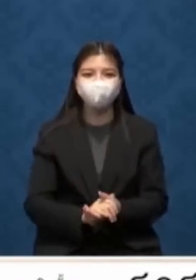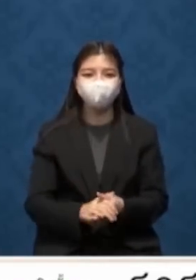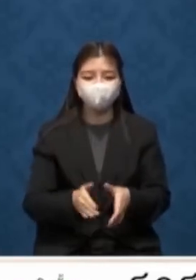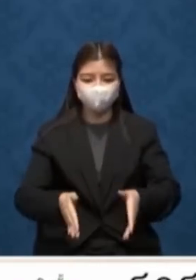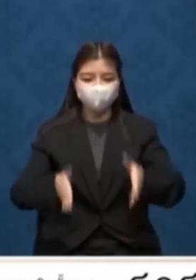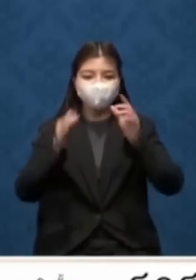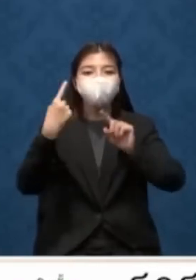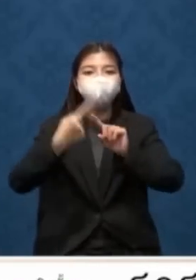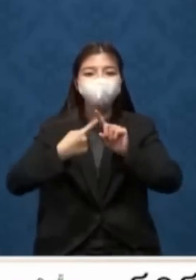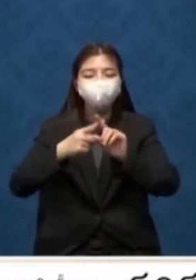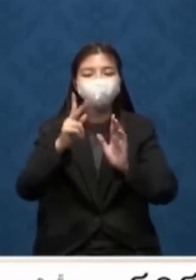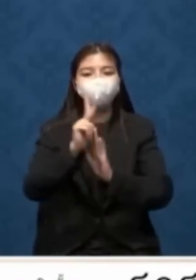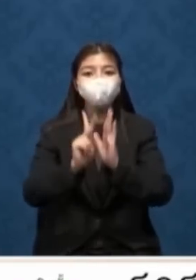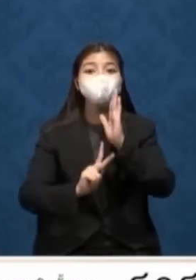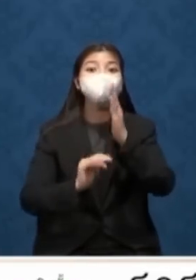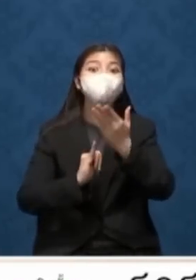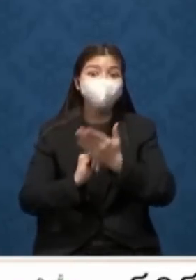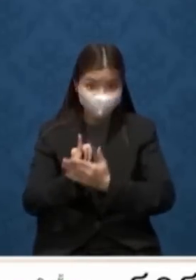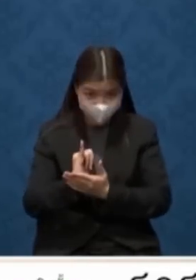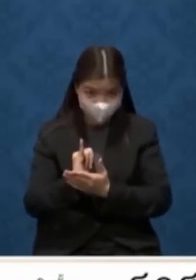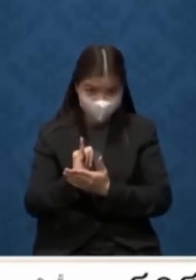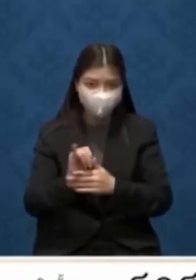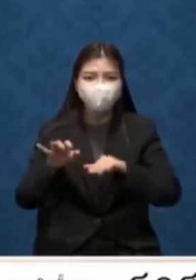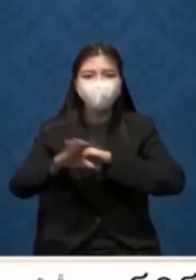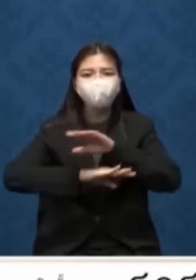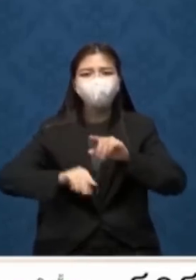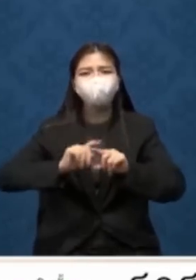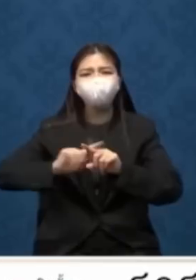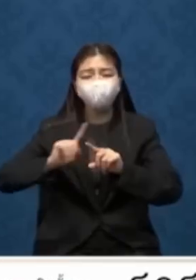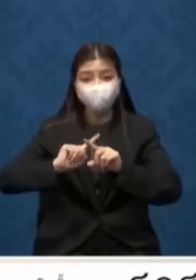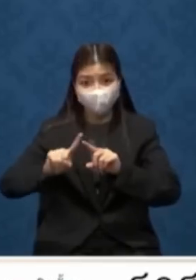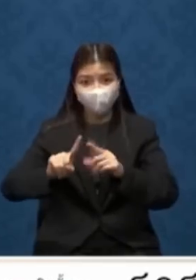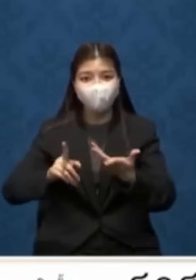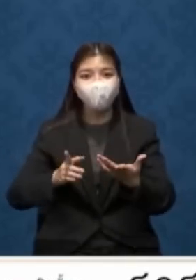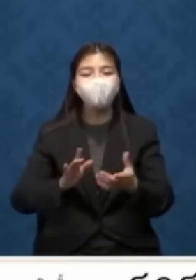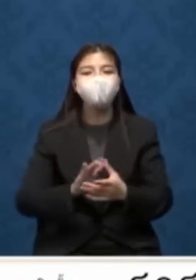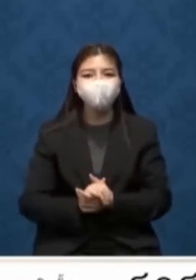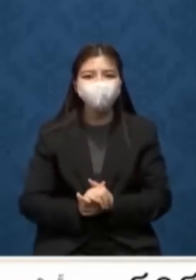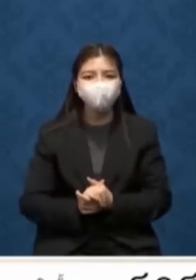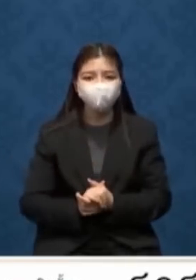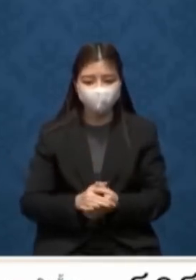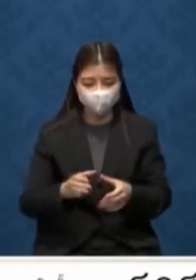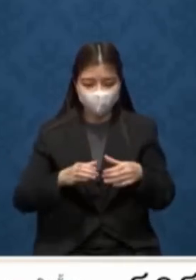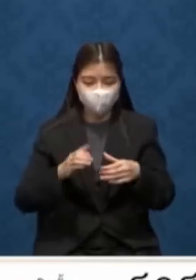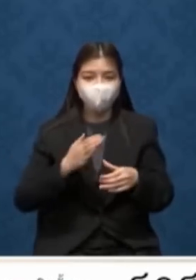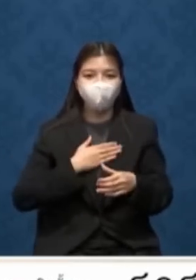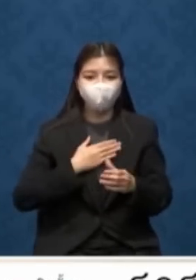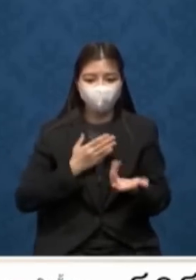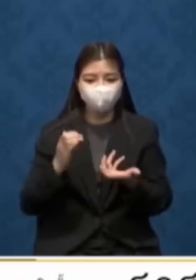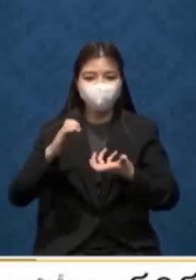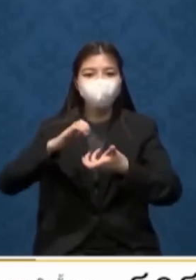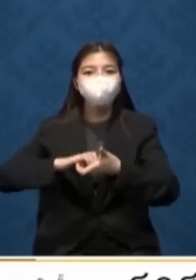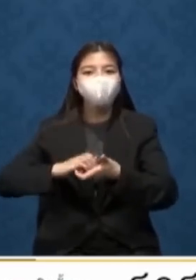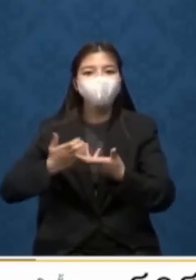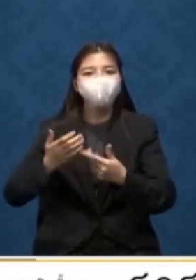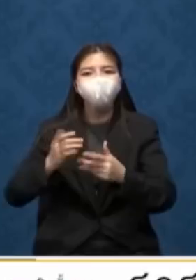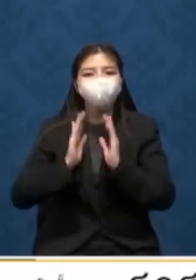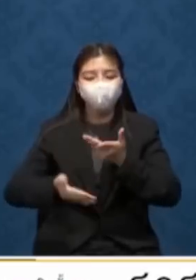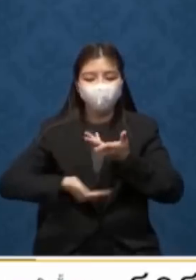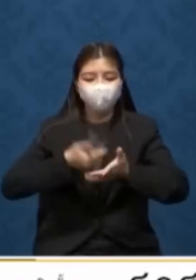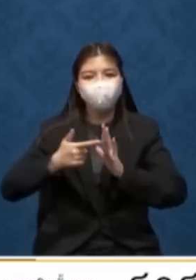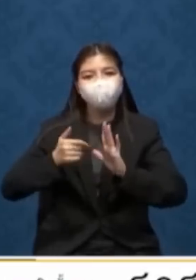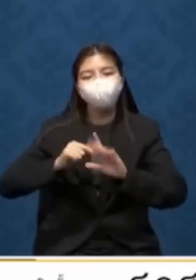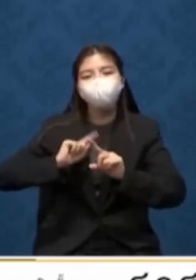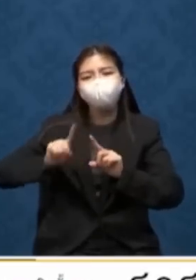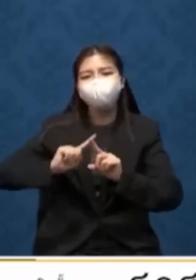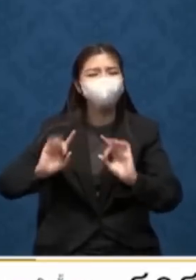ำเนินการถูกต้องตามกฎหมายนะครับก็มีหลักฐานแล้วพรรครวมไทยสร้างชาติไม่มีทางไปเกี่ยวข้องกับคนค้ายาเสพติดหรอกครับเหมือนที่ท่านกล่าวห